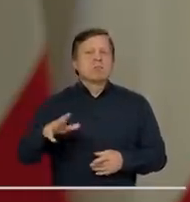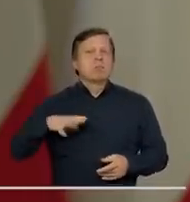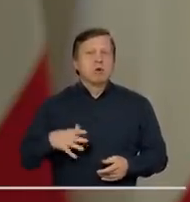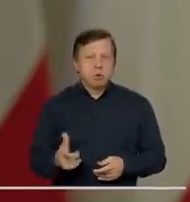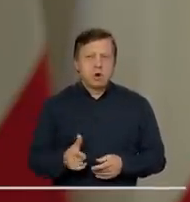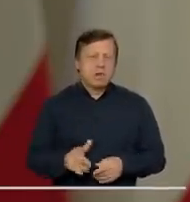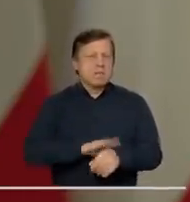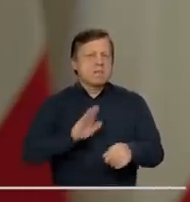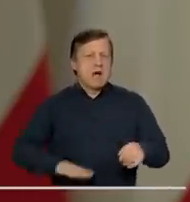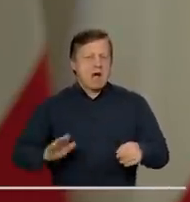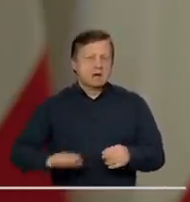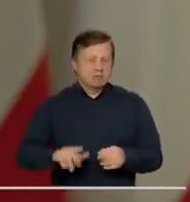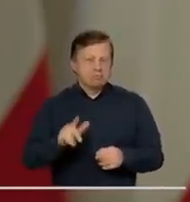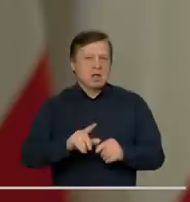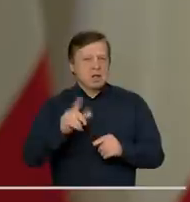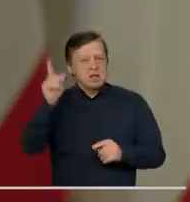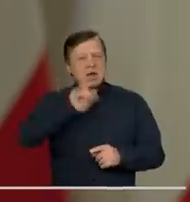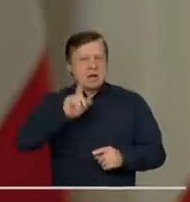wielkimi narodowymi rekolekcjami.